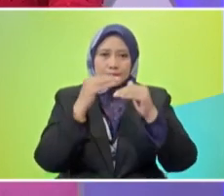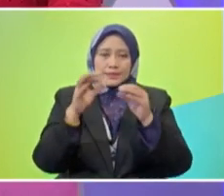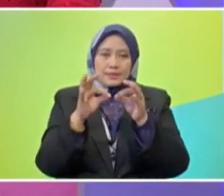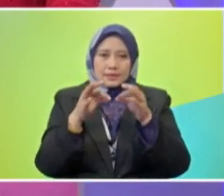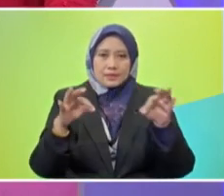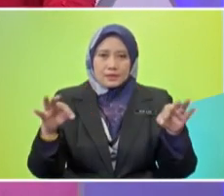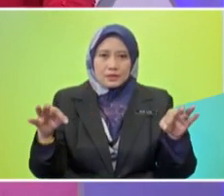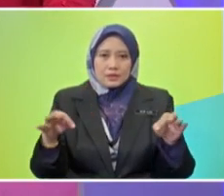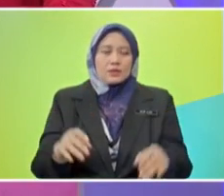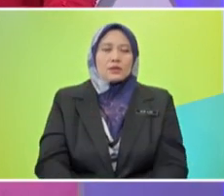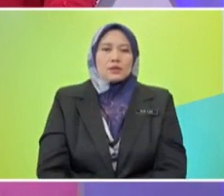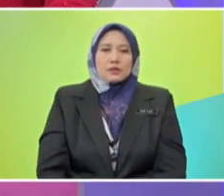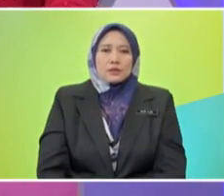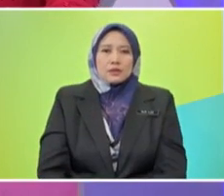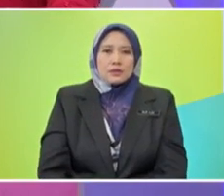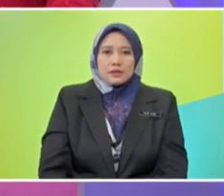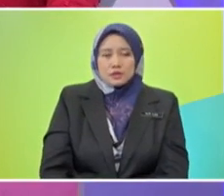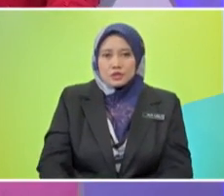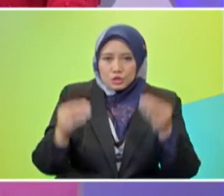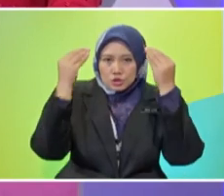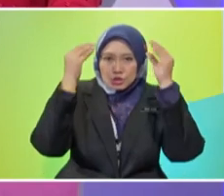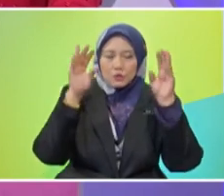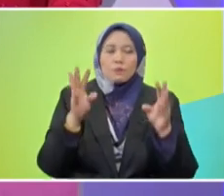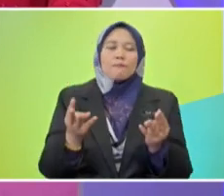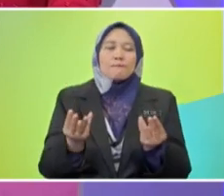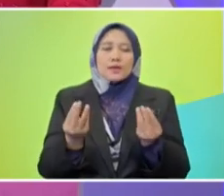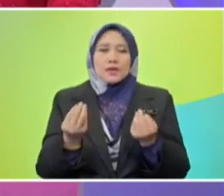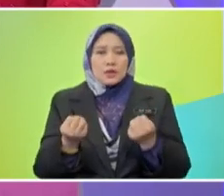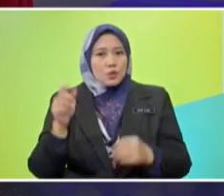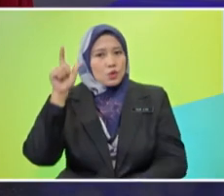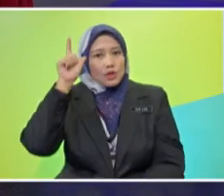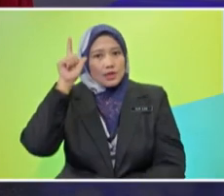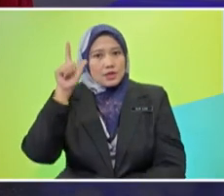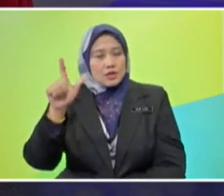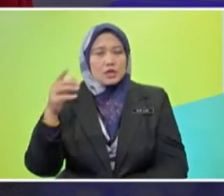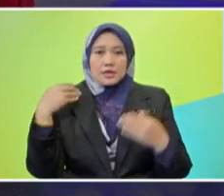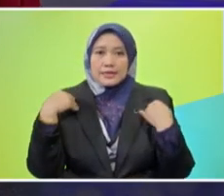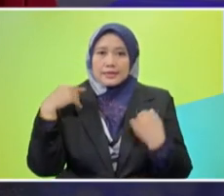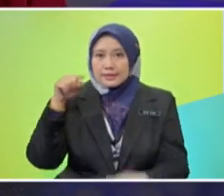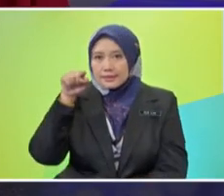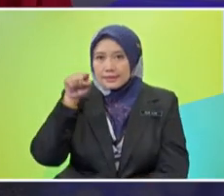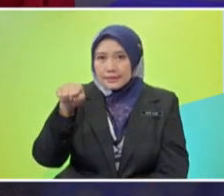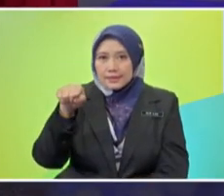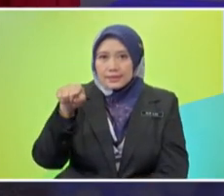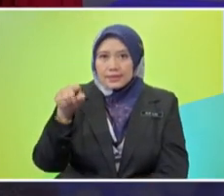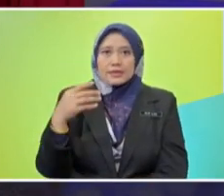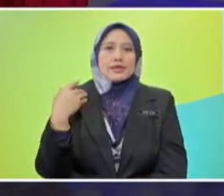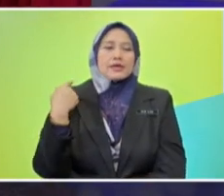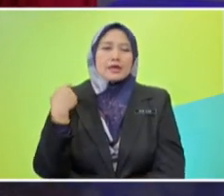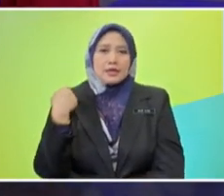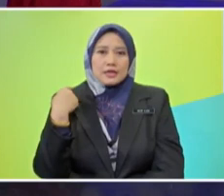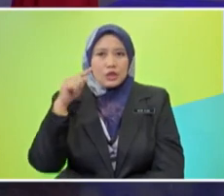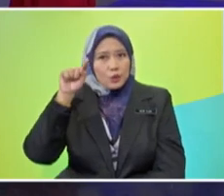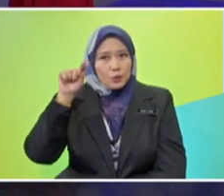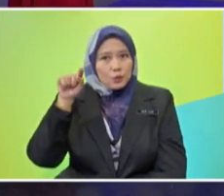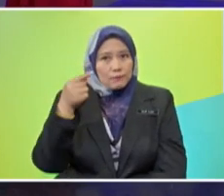dari segi tanda baca. Ya, tata bahasa. Kalau ada koma, kena ada koma. Penting tu, Abang Fizi. Memang penting. Ada